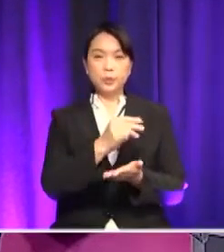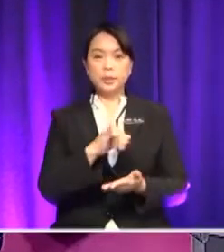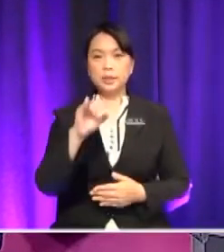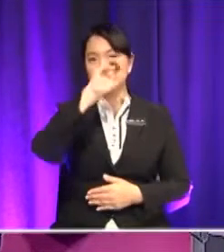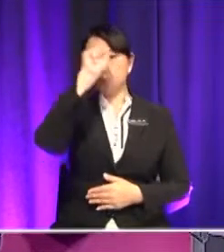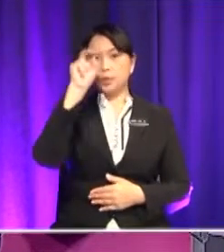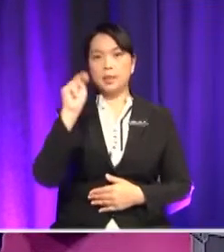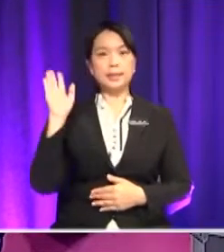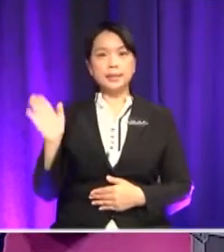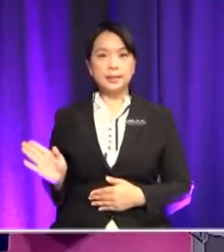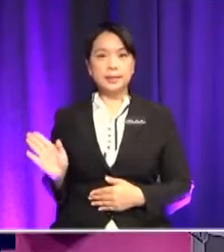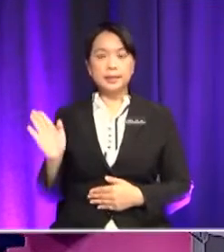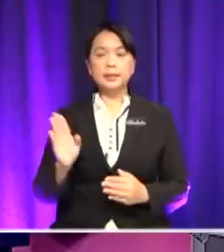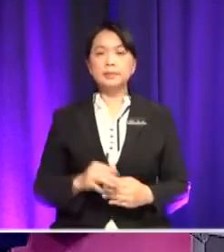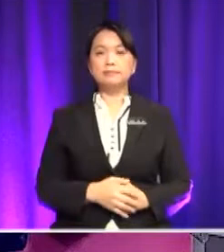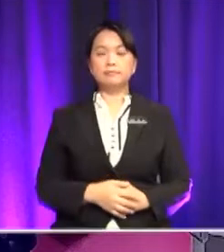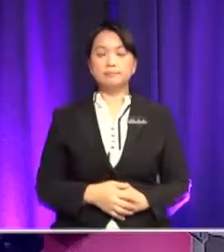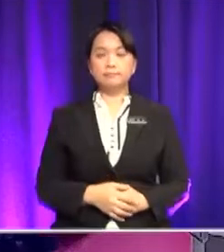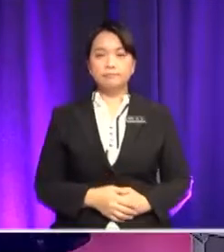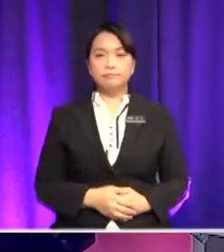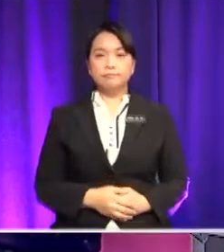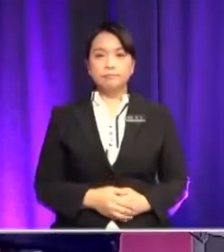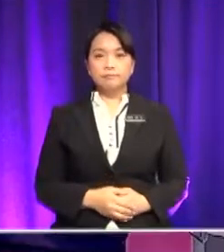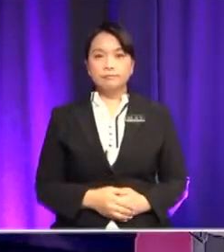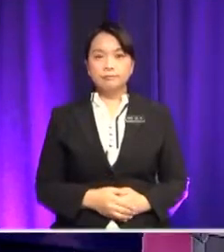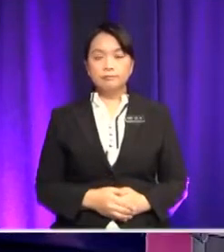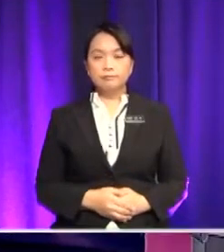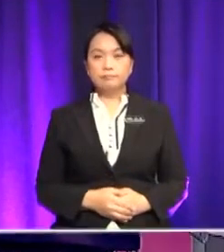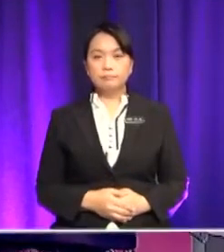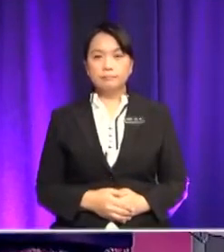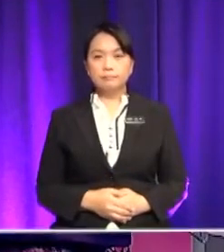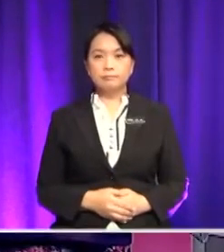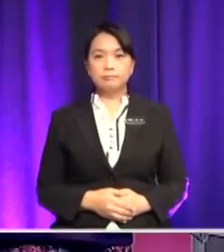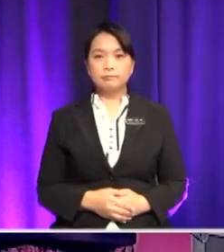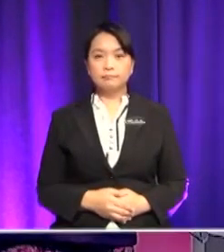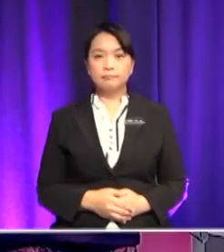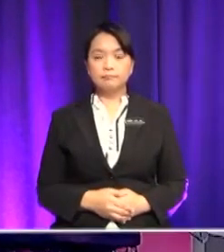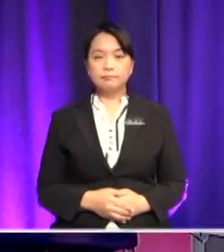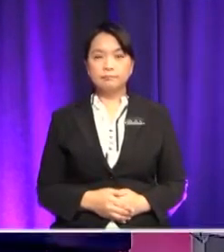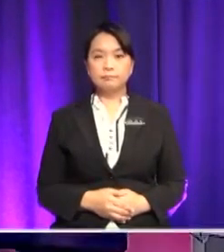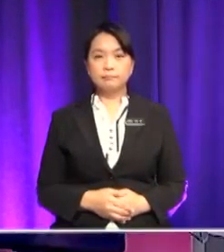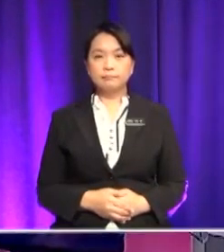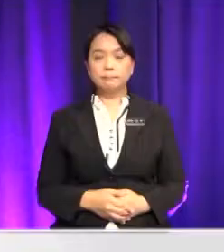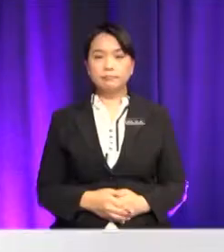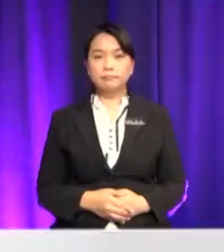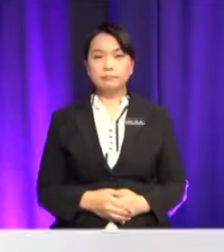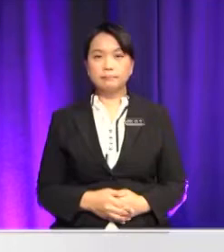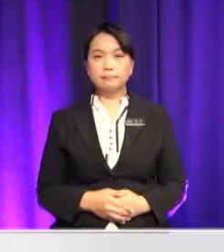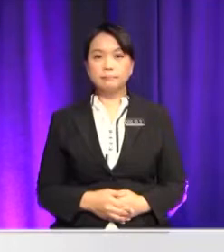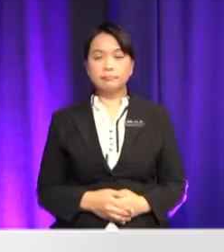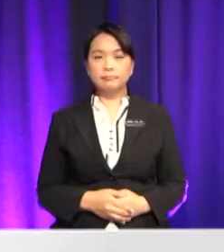soalan ini, iaitu soalan contoh bahagian A. Okey, saya harapkan keempat-empat ini bolehlah